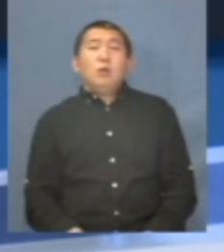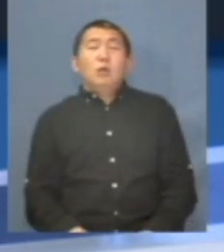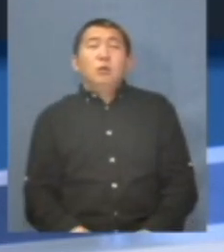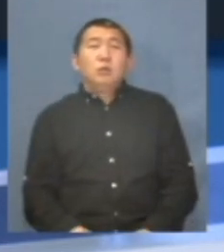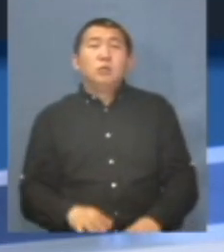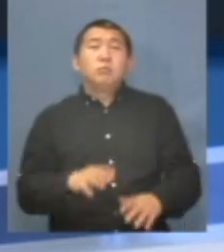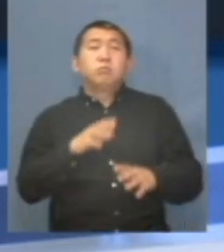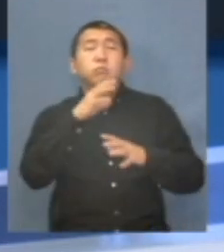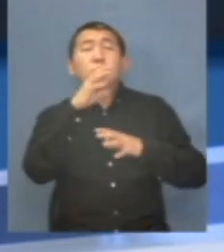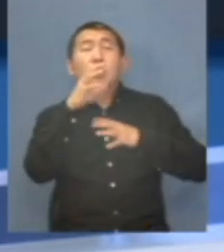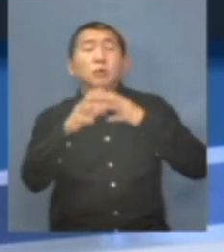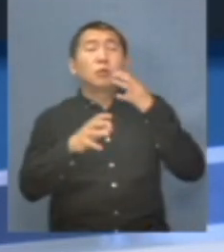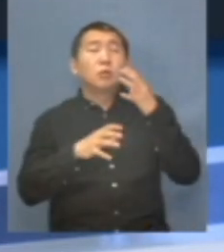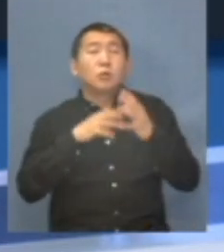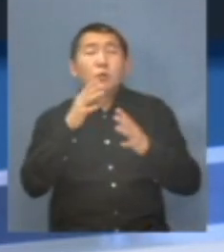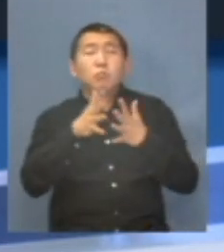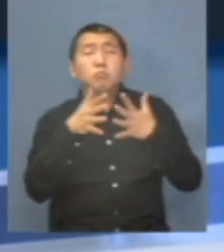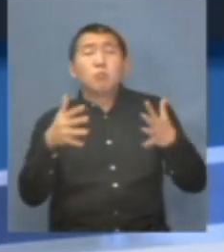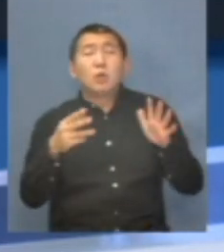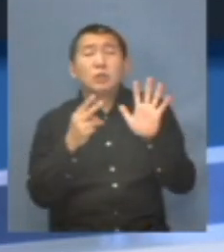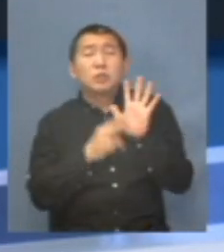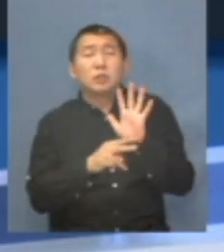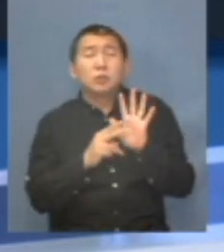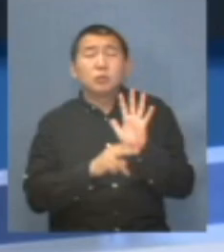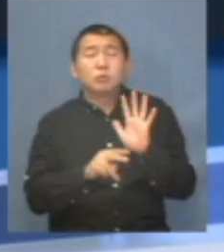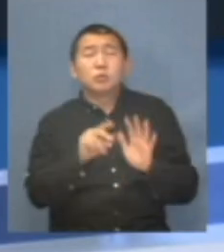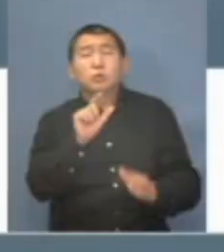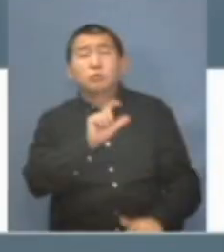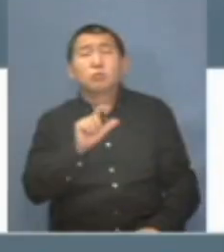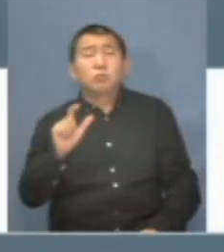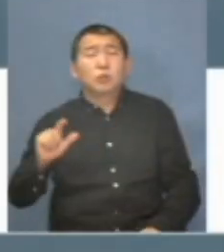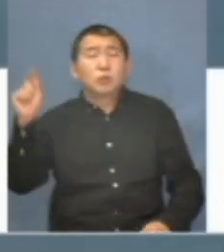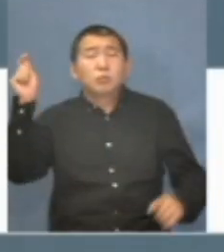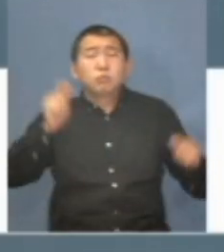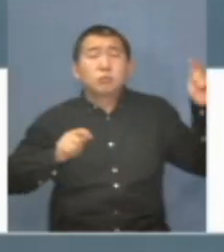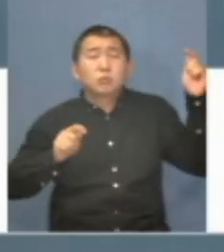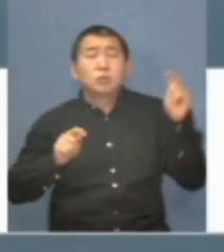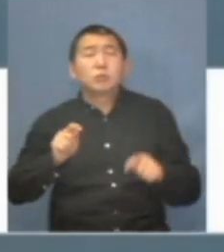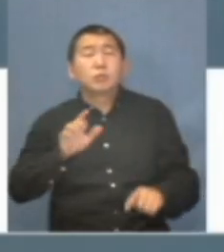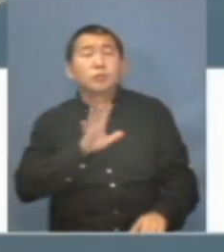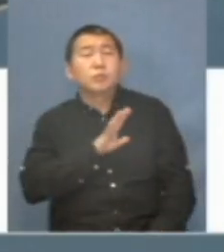додада бақ сынауға 700-ге жуық спортшы келген.